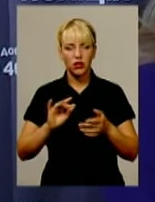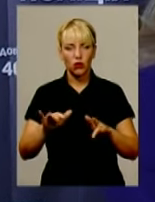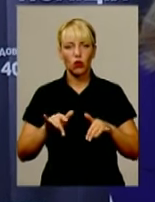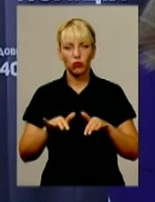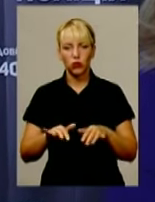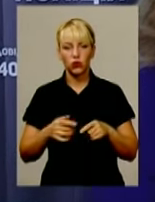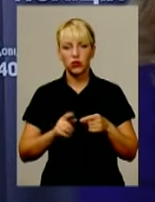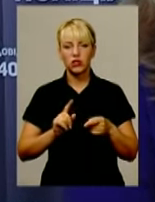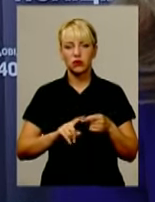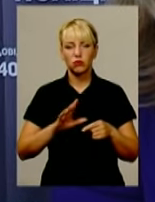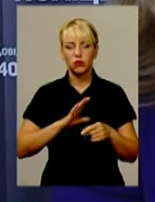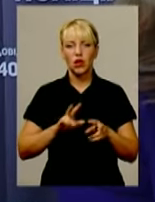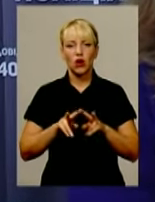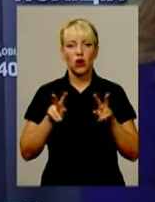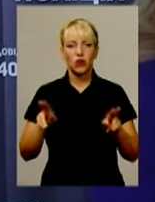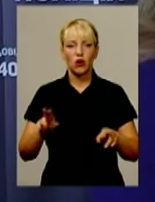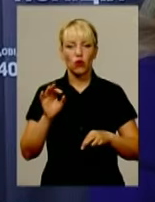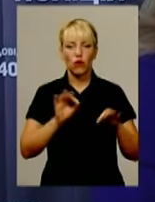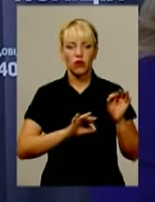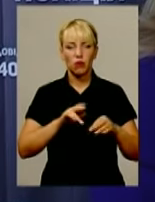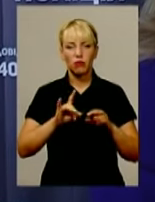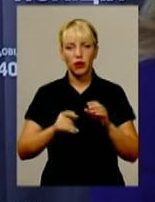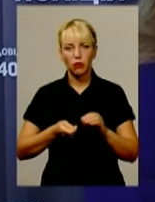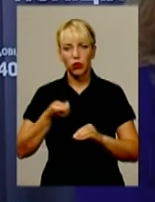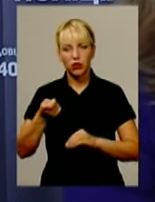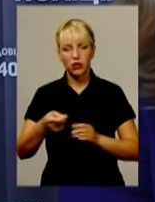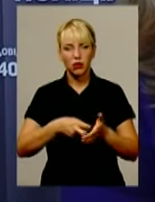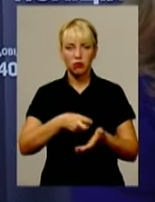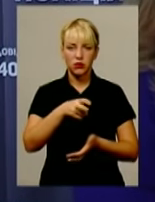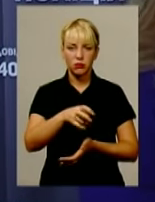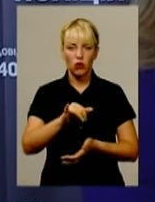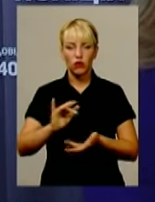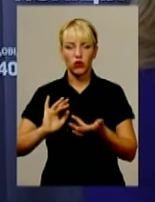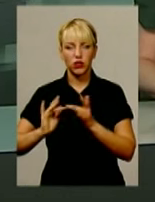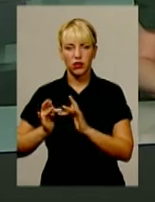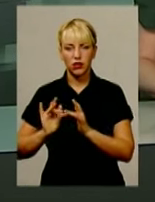був відсоток як при поданні письмово, так і в інтернеті.